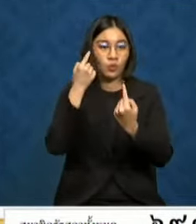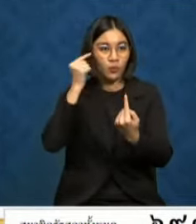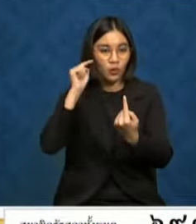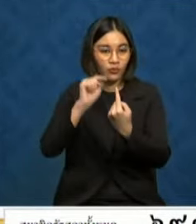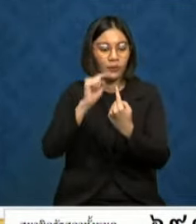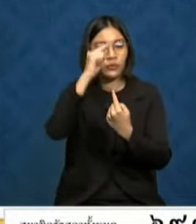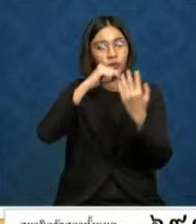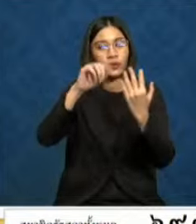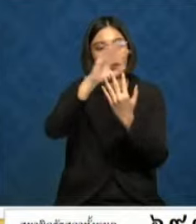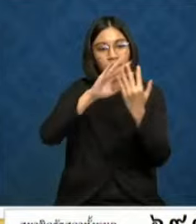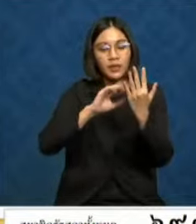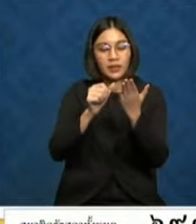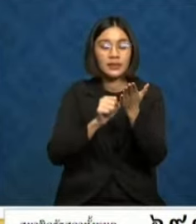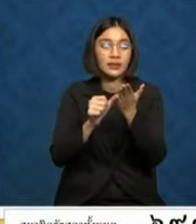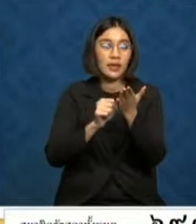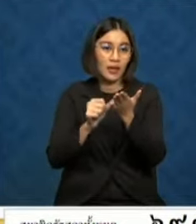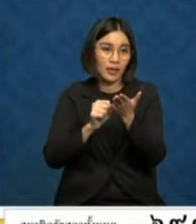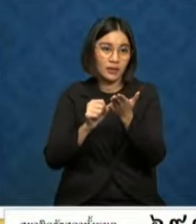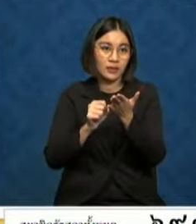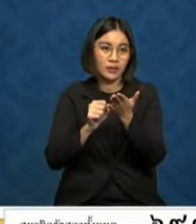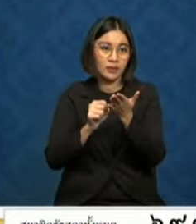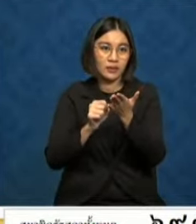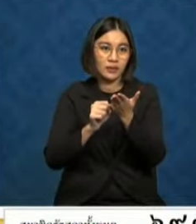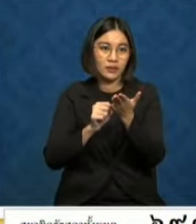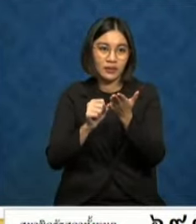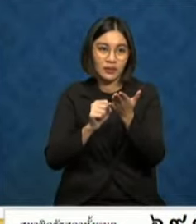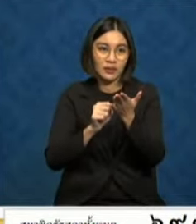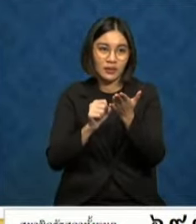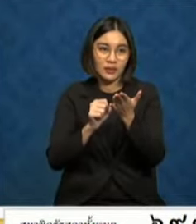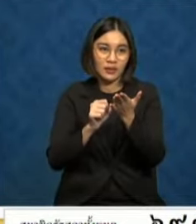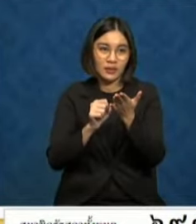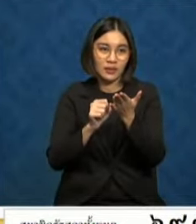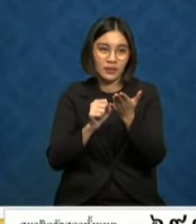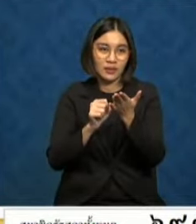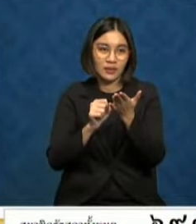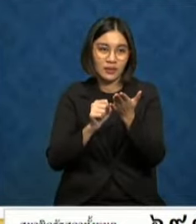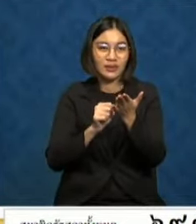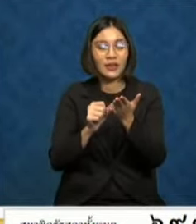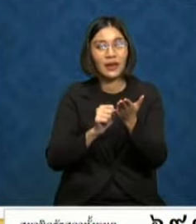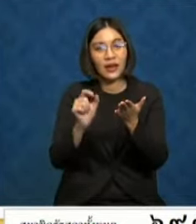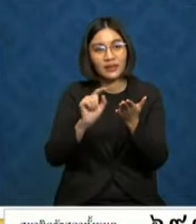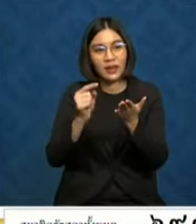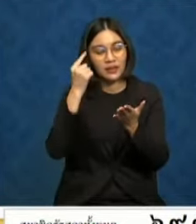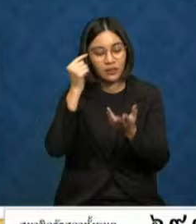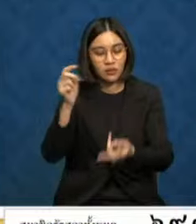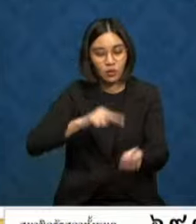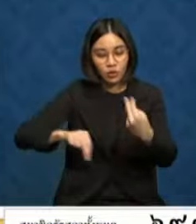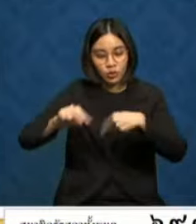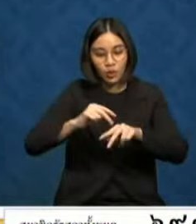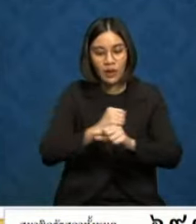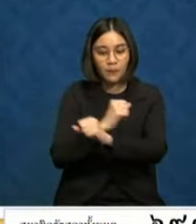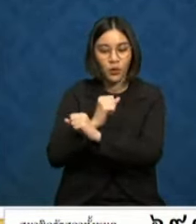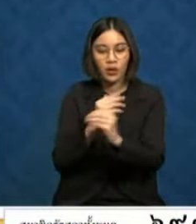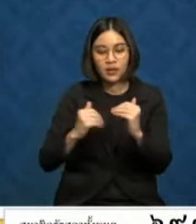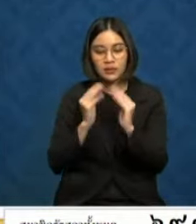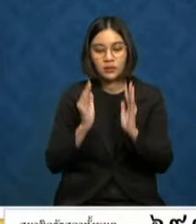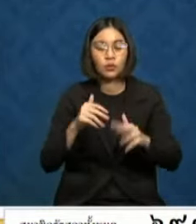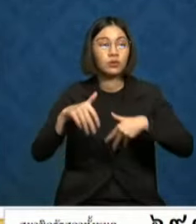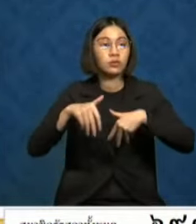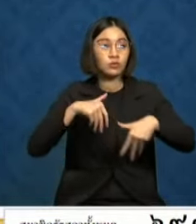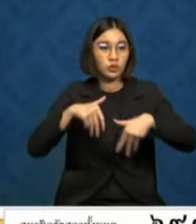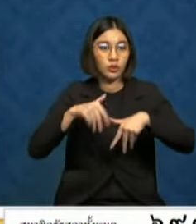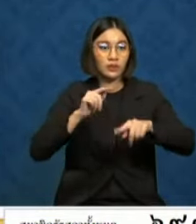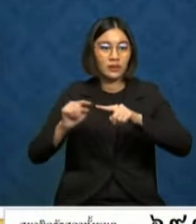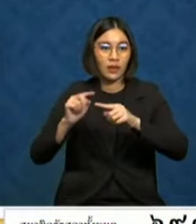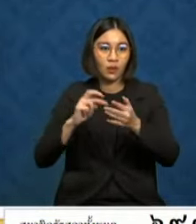งมั่นของไทยในการปรับปรุงความสามารถของไทยในการให้ความคุ้มครองและก็ปกป้องสิทธิมนุษยชนนะ